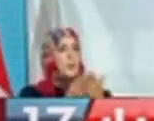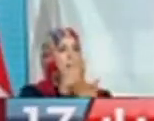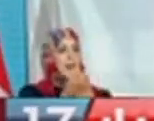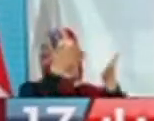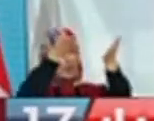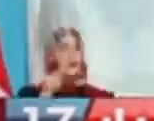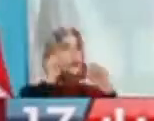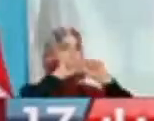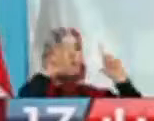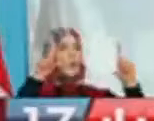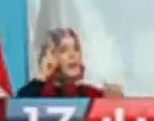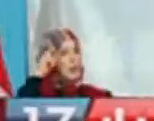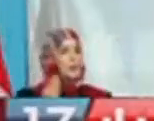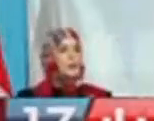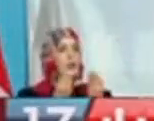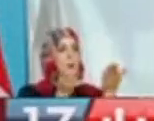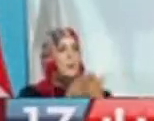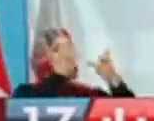7,853,447 ناخبا.